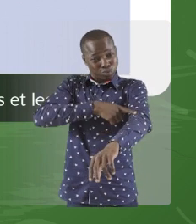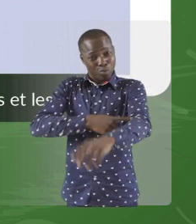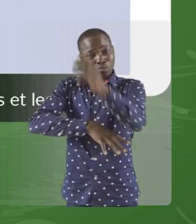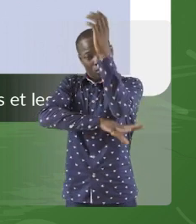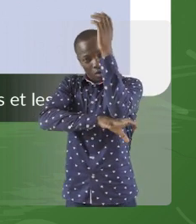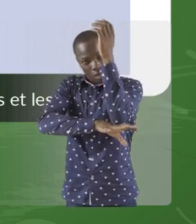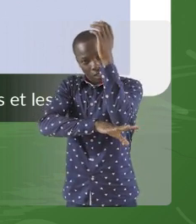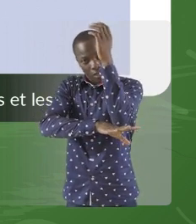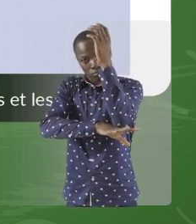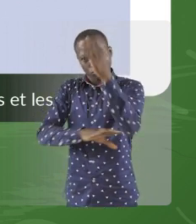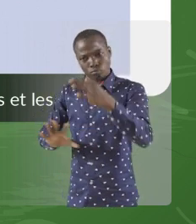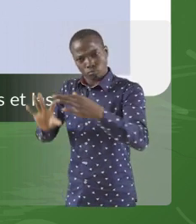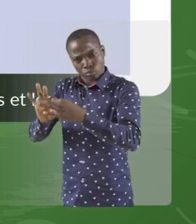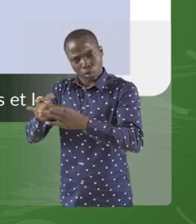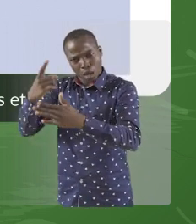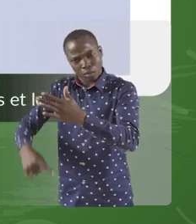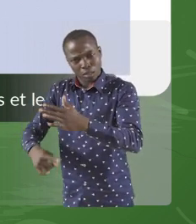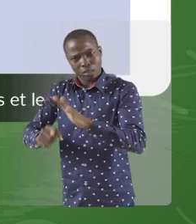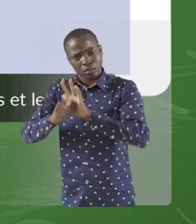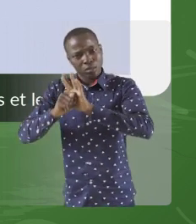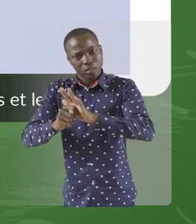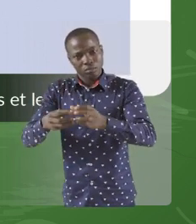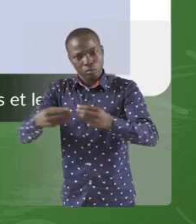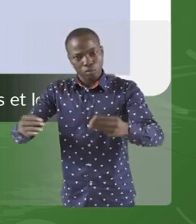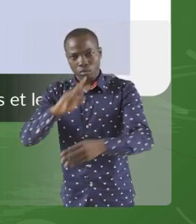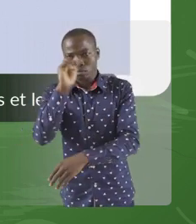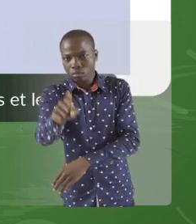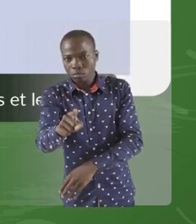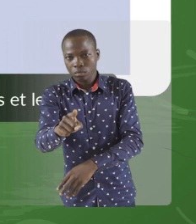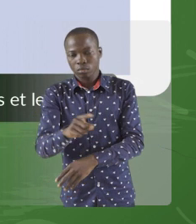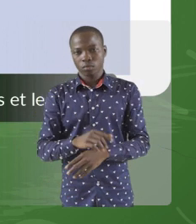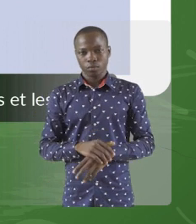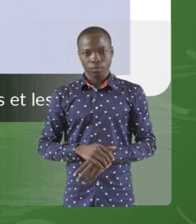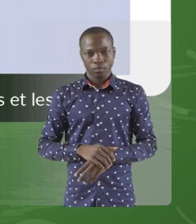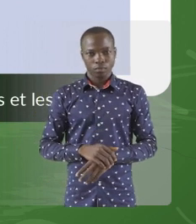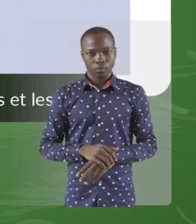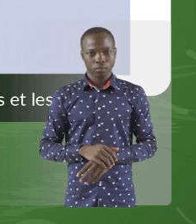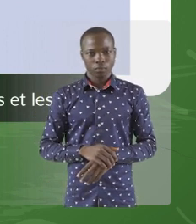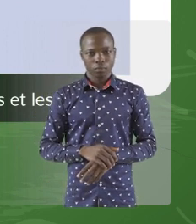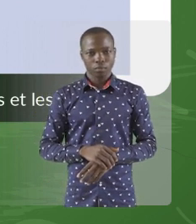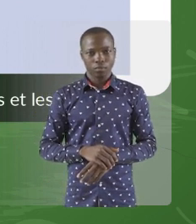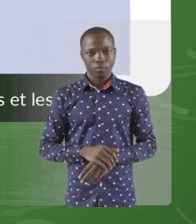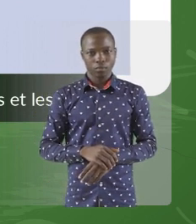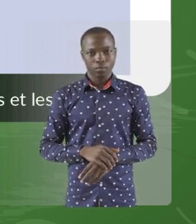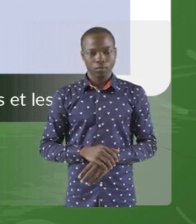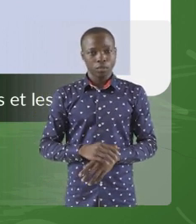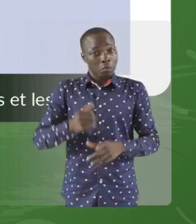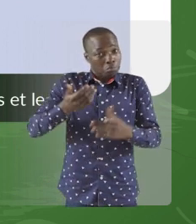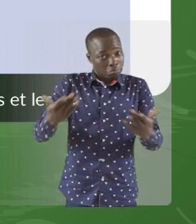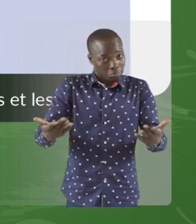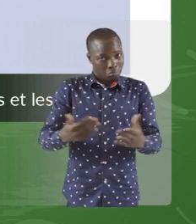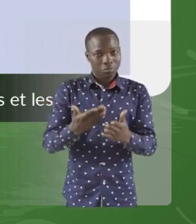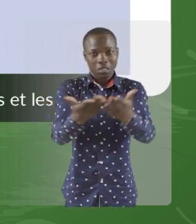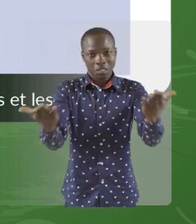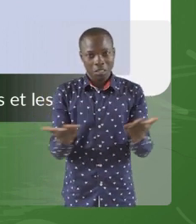racine. À quel type de sol sont adaptées les plantes à longue racine? Alors,